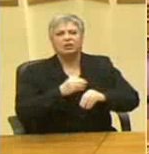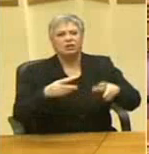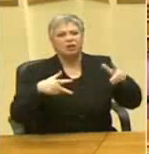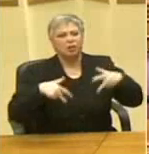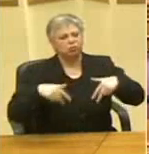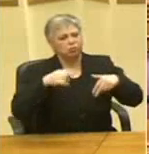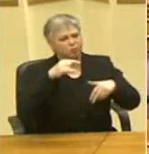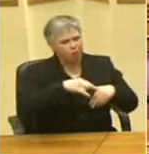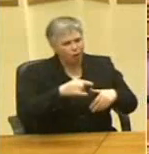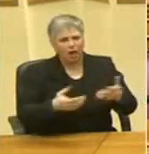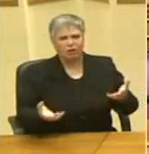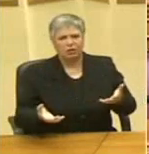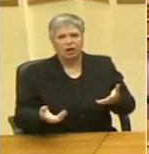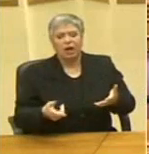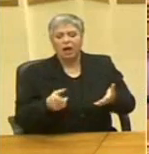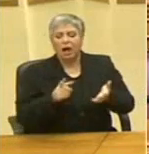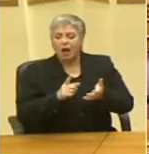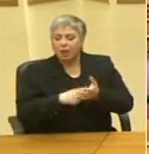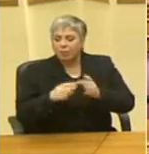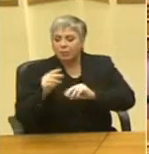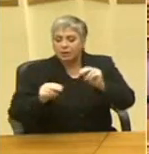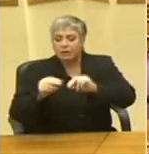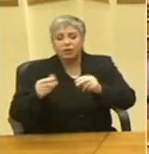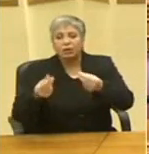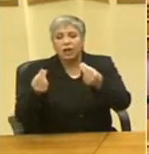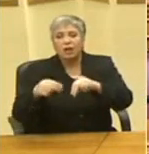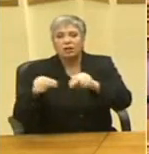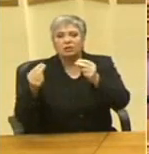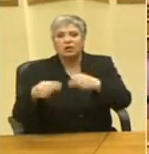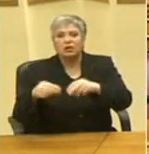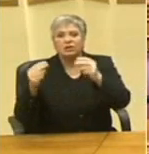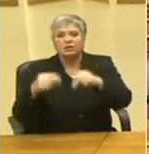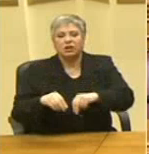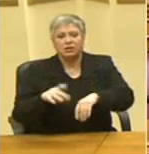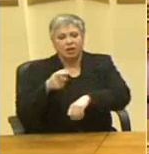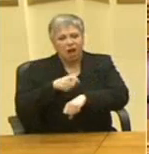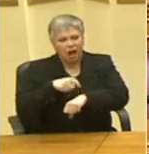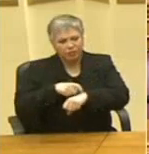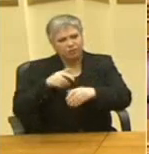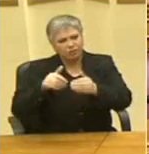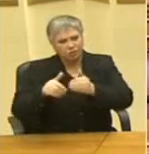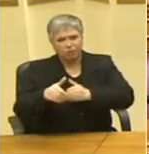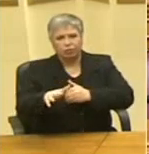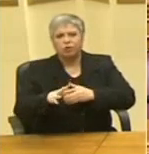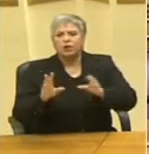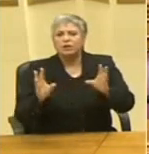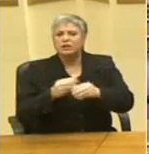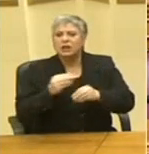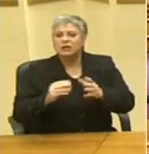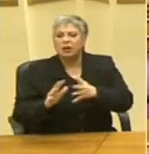αλλά συζητώντας για τις λύσεις που μπορούμε άμεσα, αλλά και προοπτικά να διασφαλίσουμε για τον ελληνικό λαό. Και ο